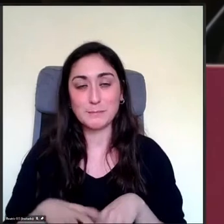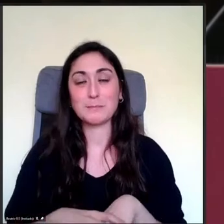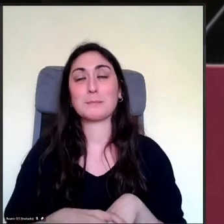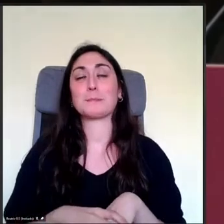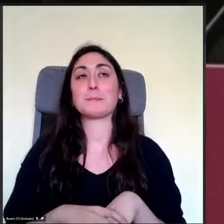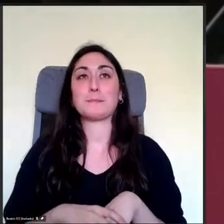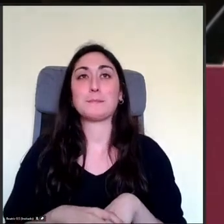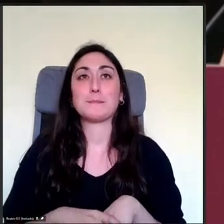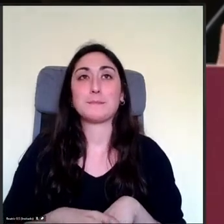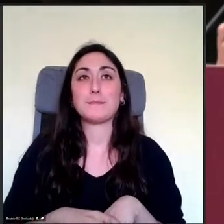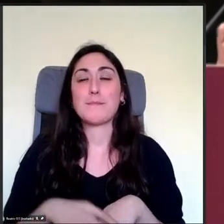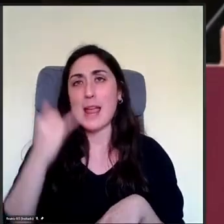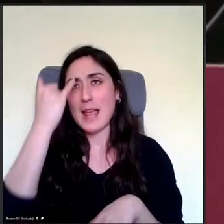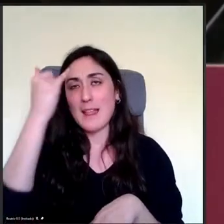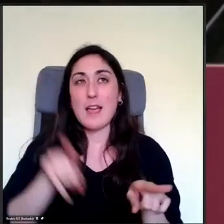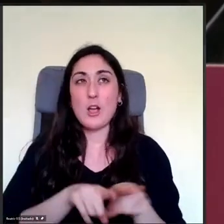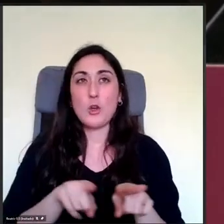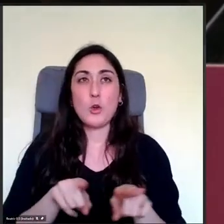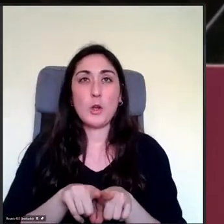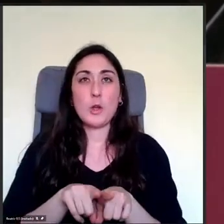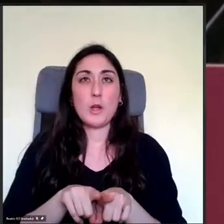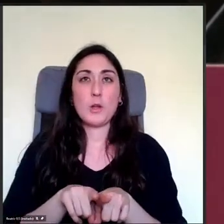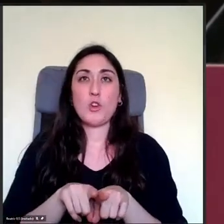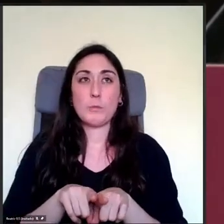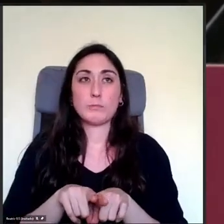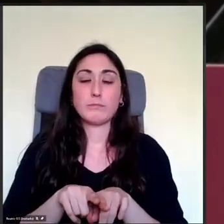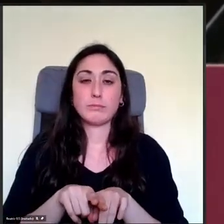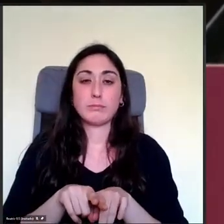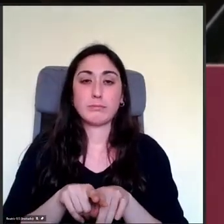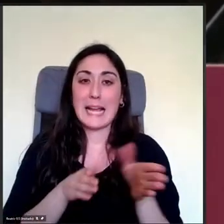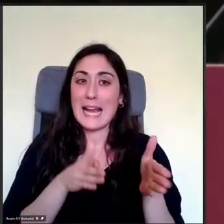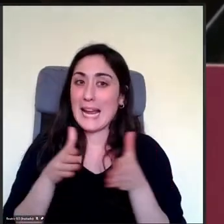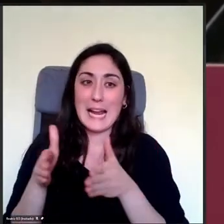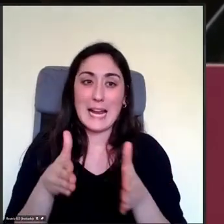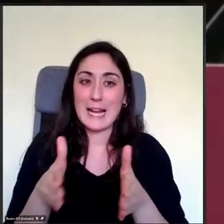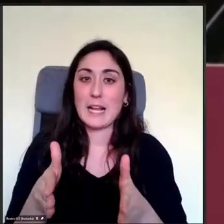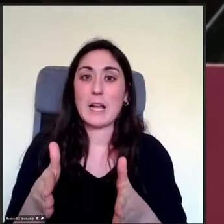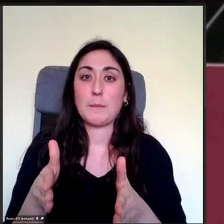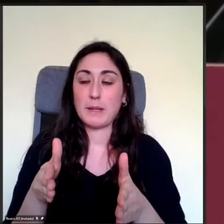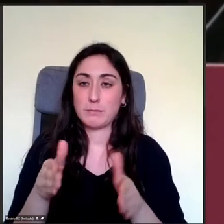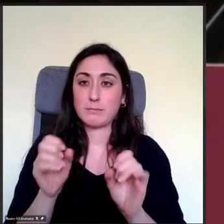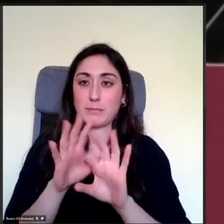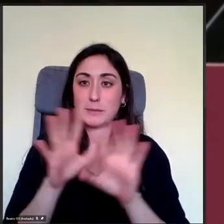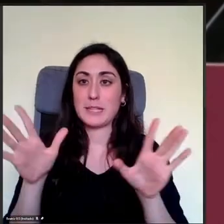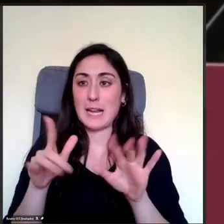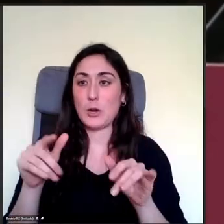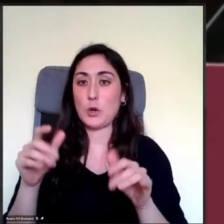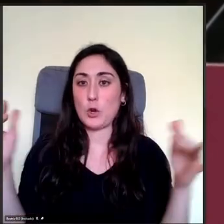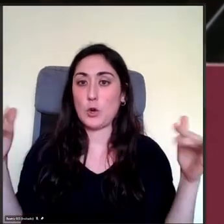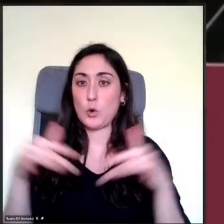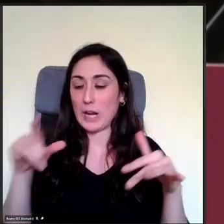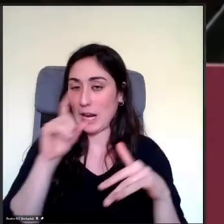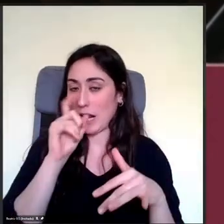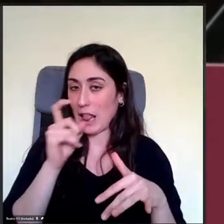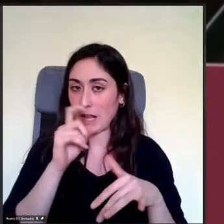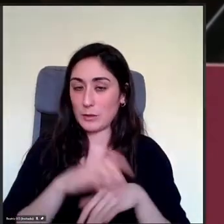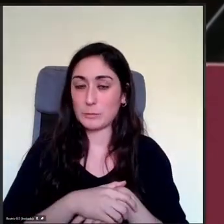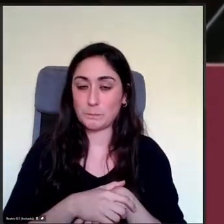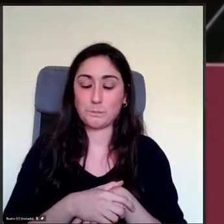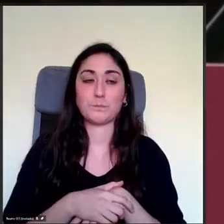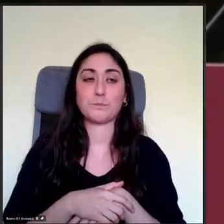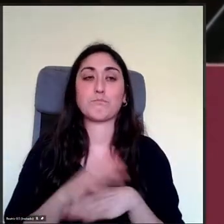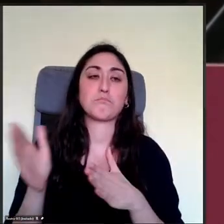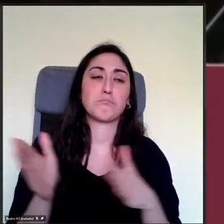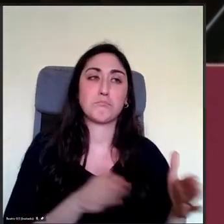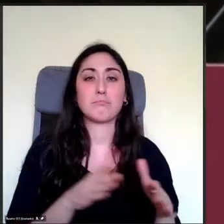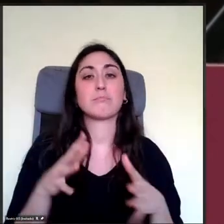que estem en una trajectòria d'aquest congrés. En l'àmbit de la salut, una de